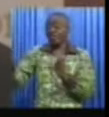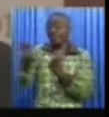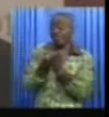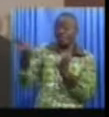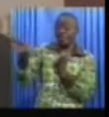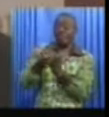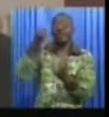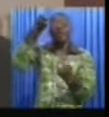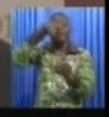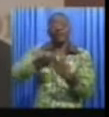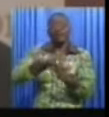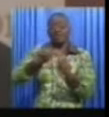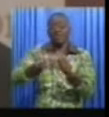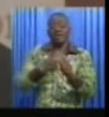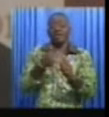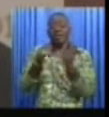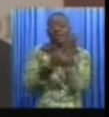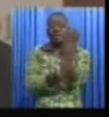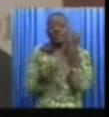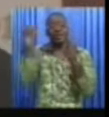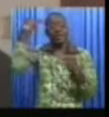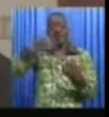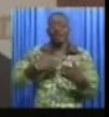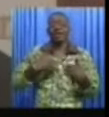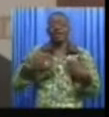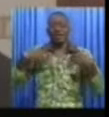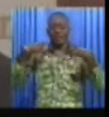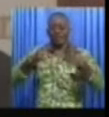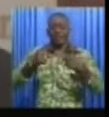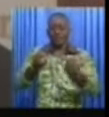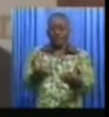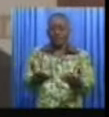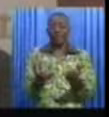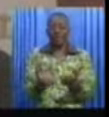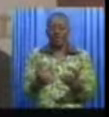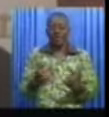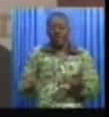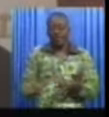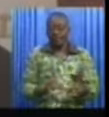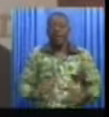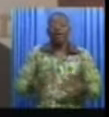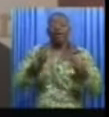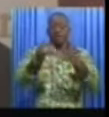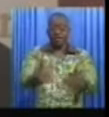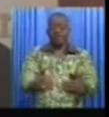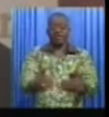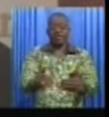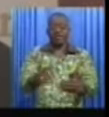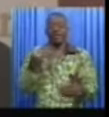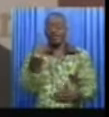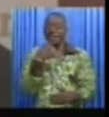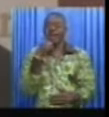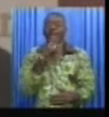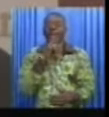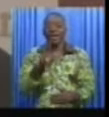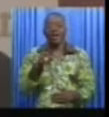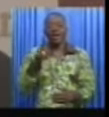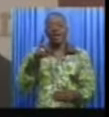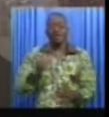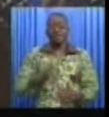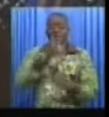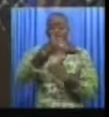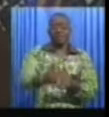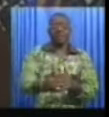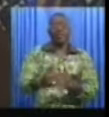pays, il y ait aussi cette force, cette volonté de faire avancer ce qui est un fonds, qui est des avances